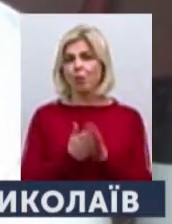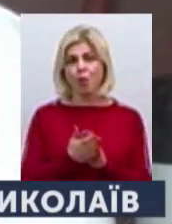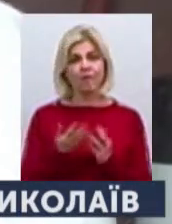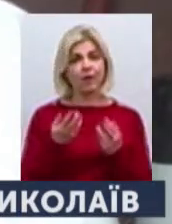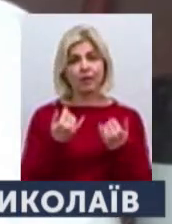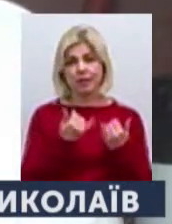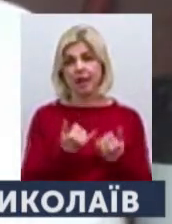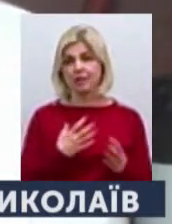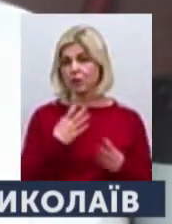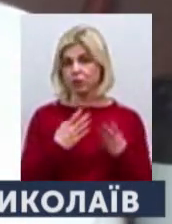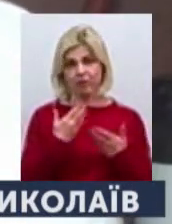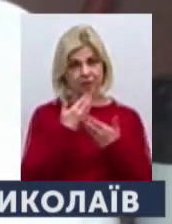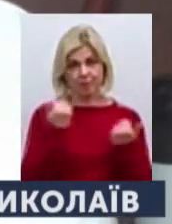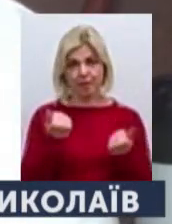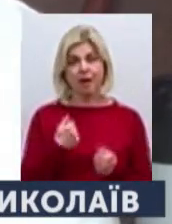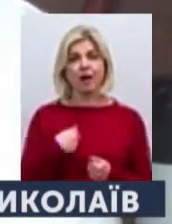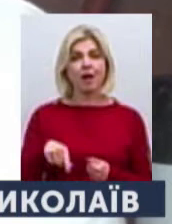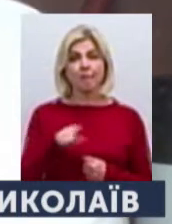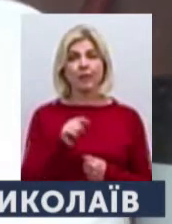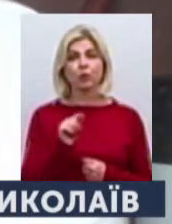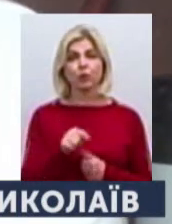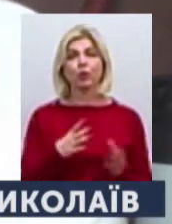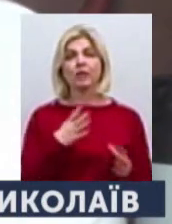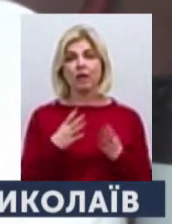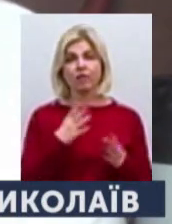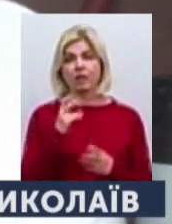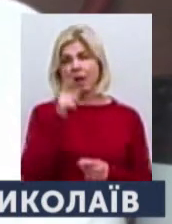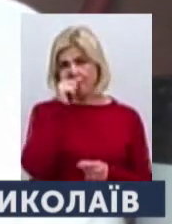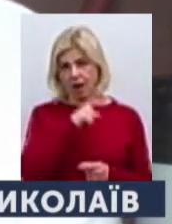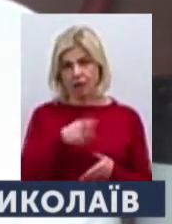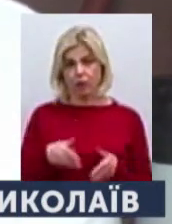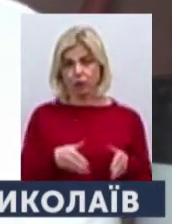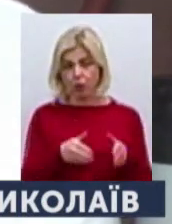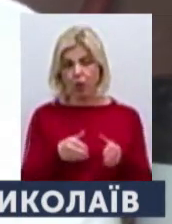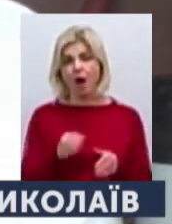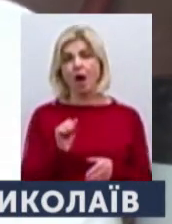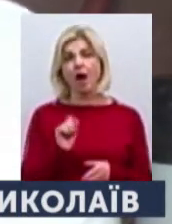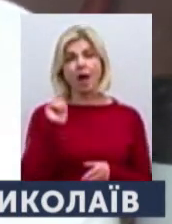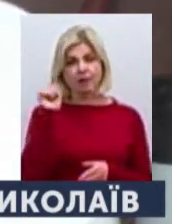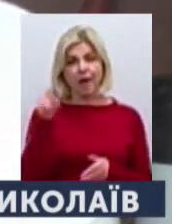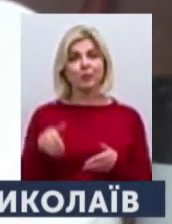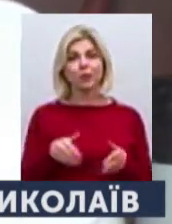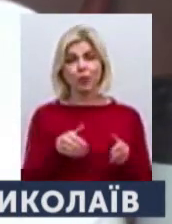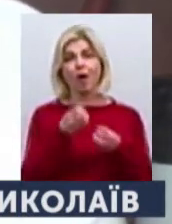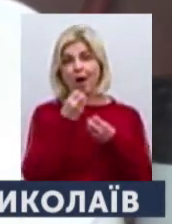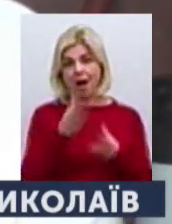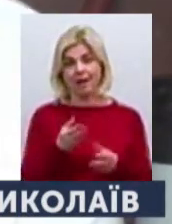тут тренуємося на поганих дорогах, а там дороги гарні. І це